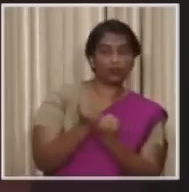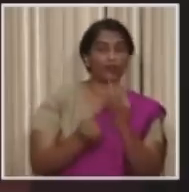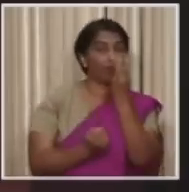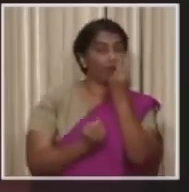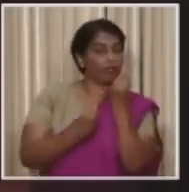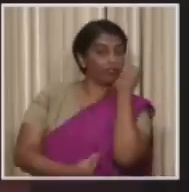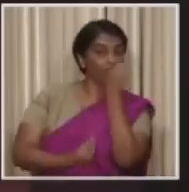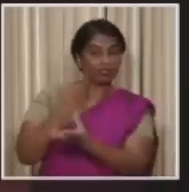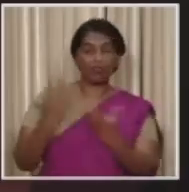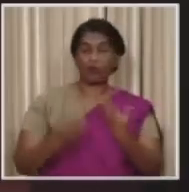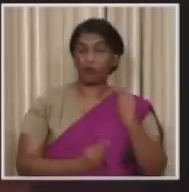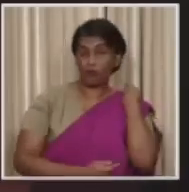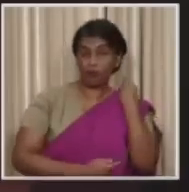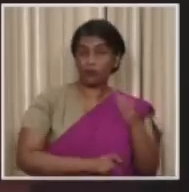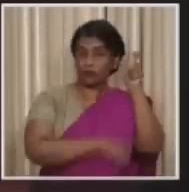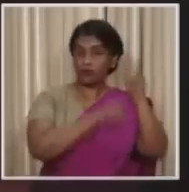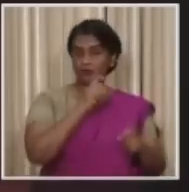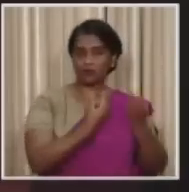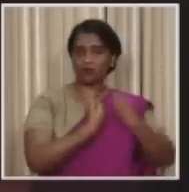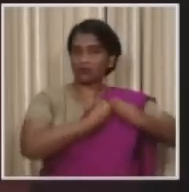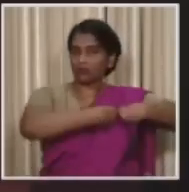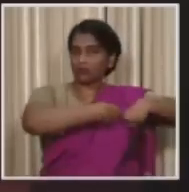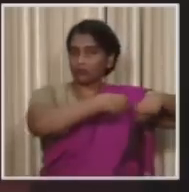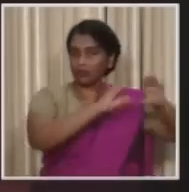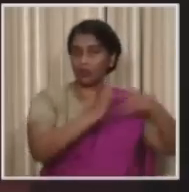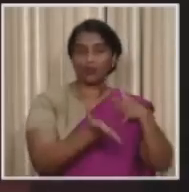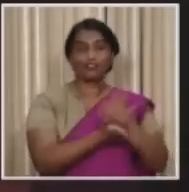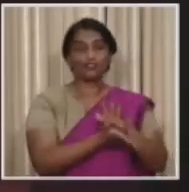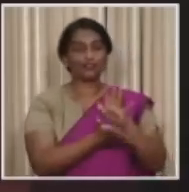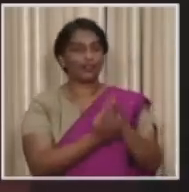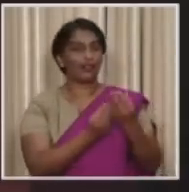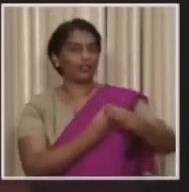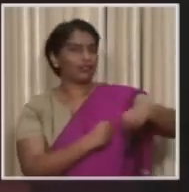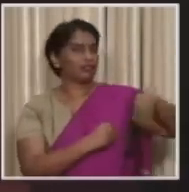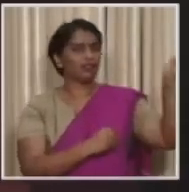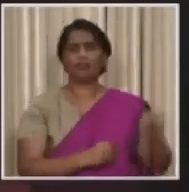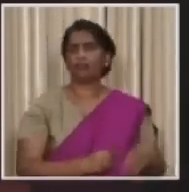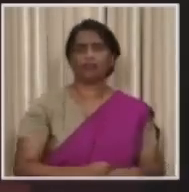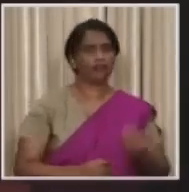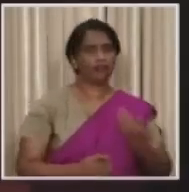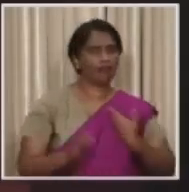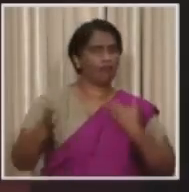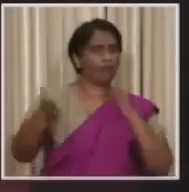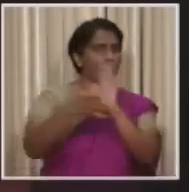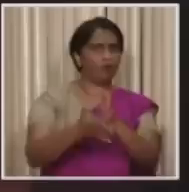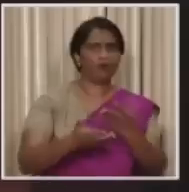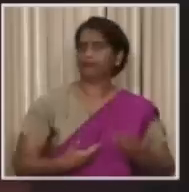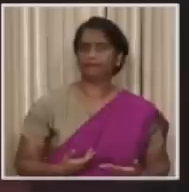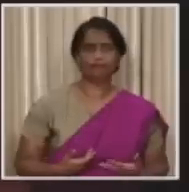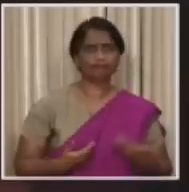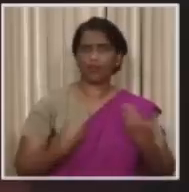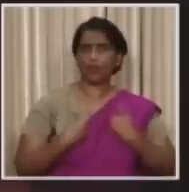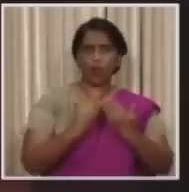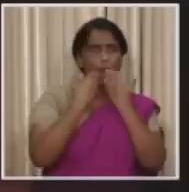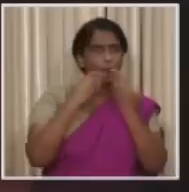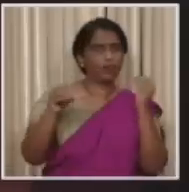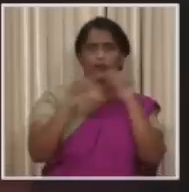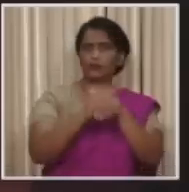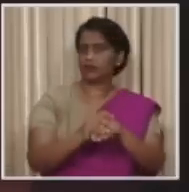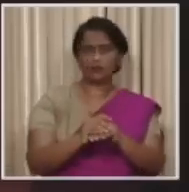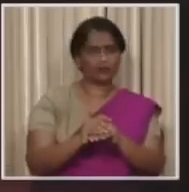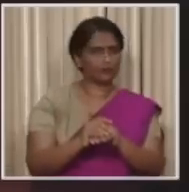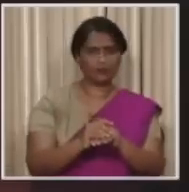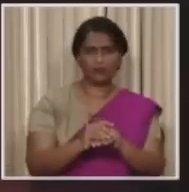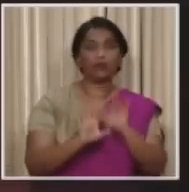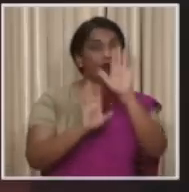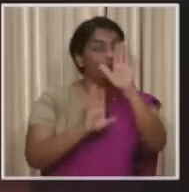දුන්නු ධනකුවේරින්ට ඒ ලබා දුන්නු සන්තෝෂමට අපි කිසිසේත්ම සම්බන්ධ නැහැ. අපේ උපදේශකවරුන් සම්බන්ධ නැහැ. මම